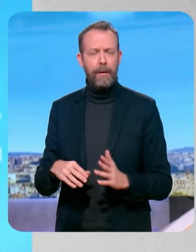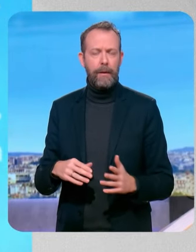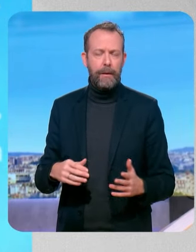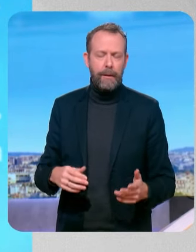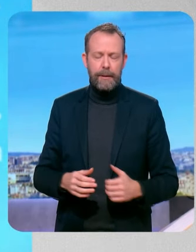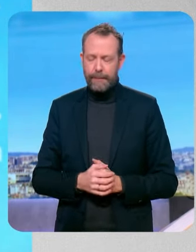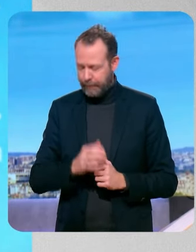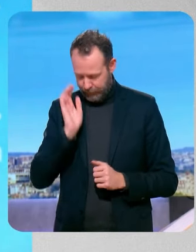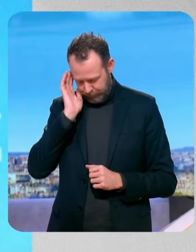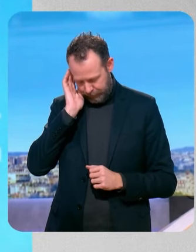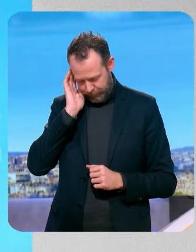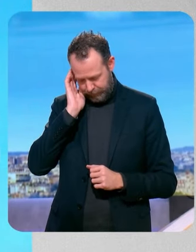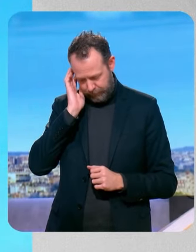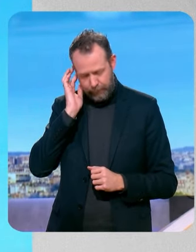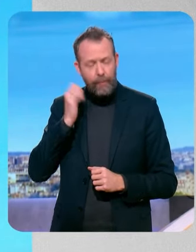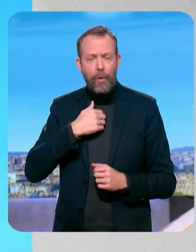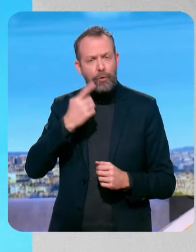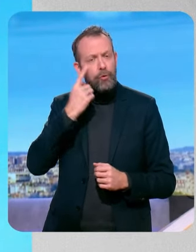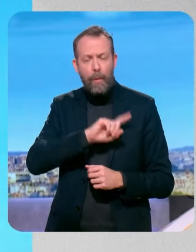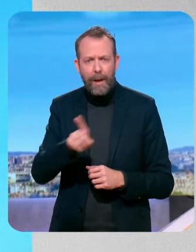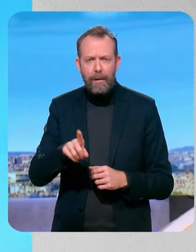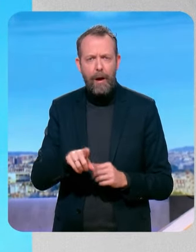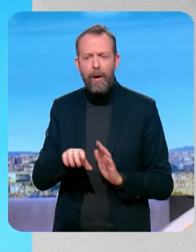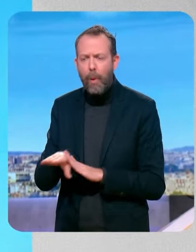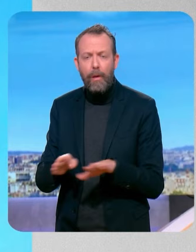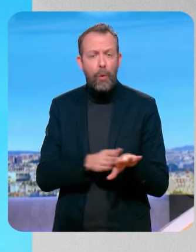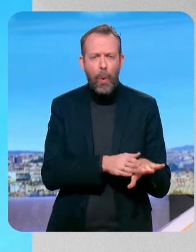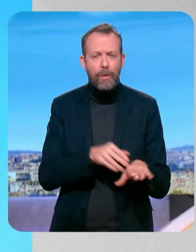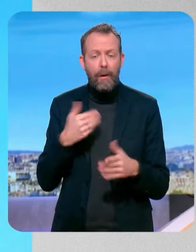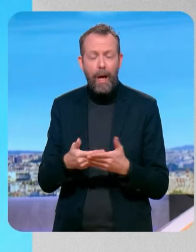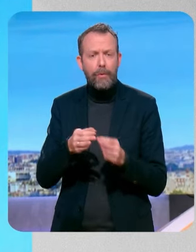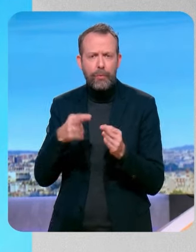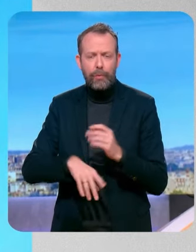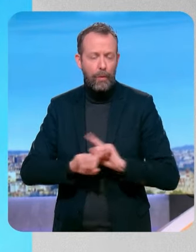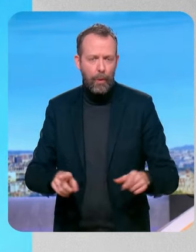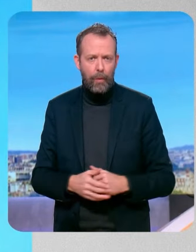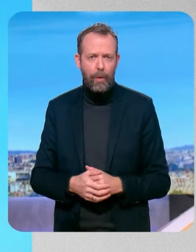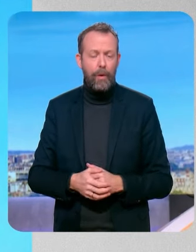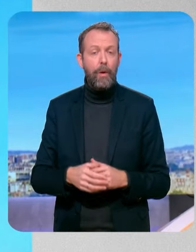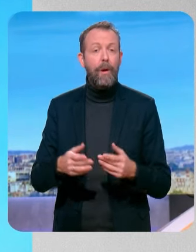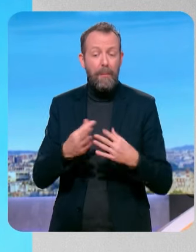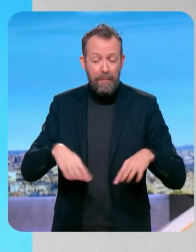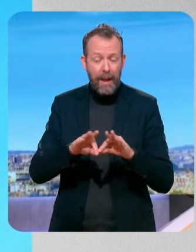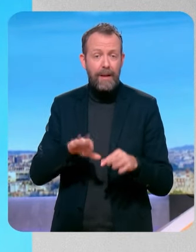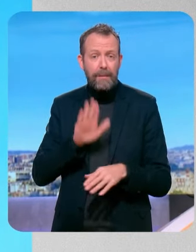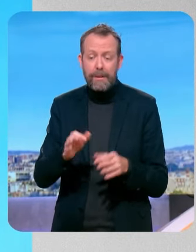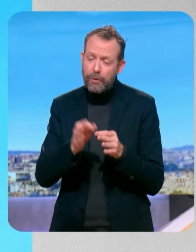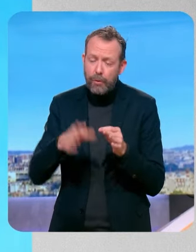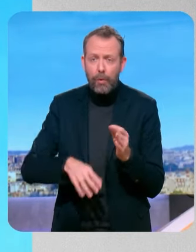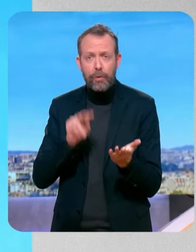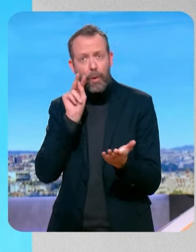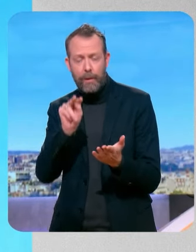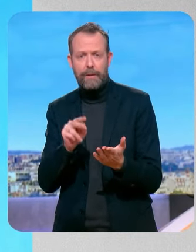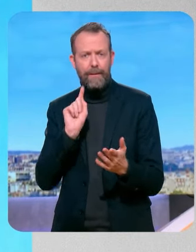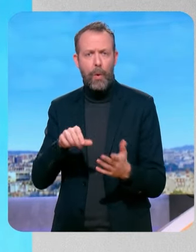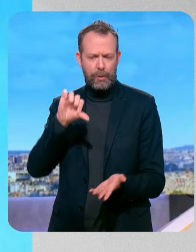Je ne crois pas du tout que ce soit d'un côté ou de l'autre que se trouve la solution du pays. La solution du pays, elle est dans l'équilibre du